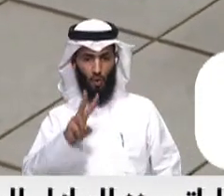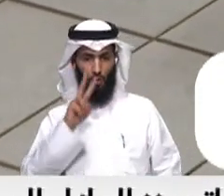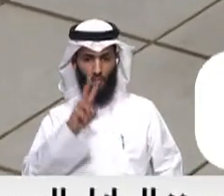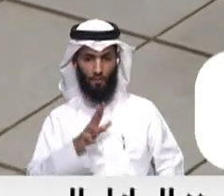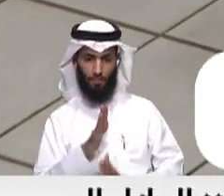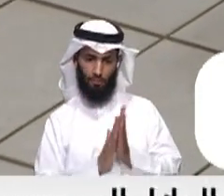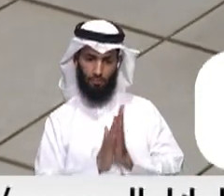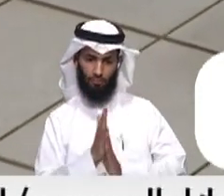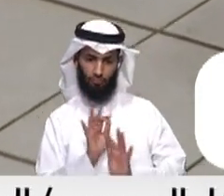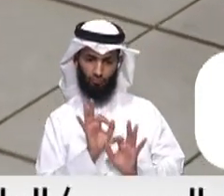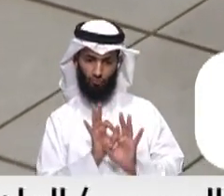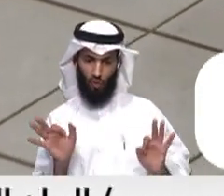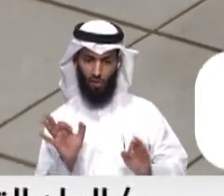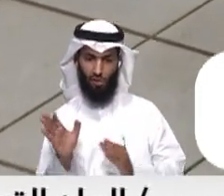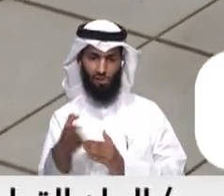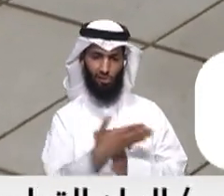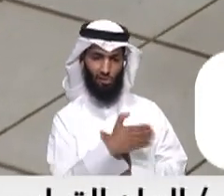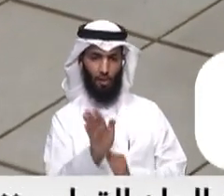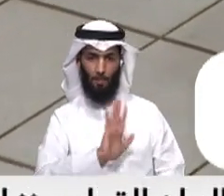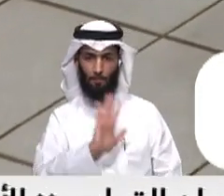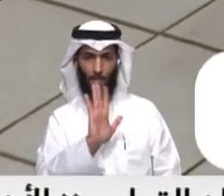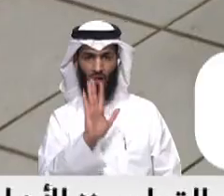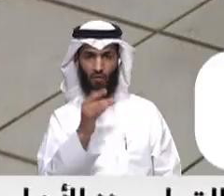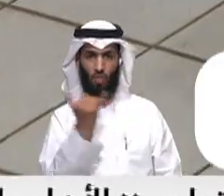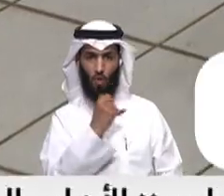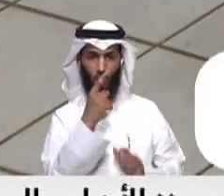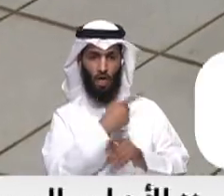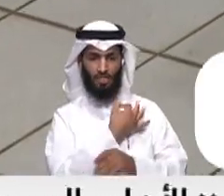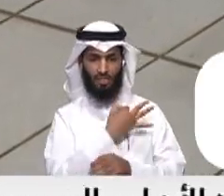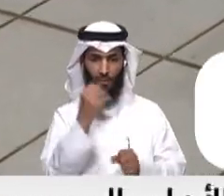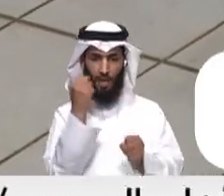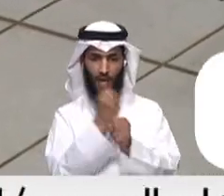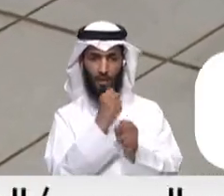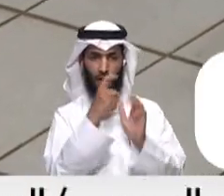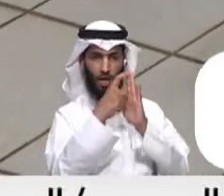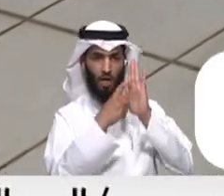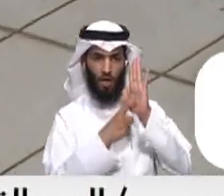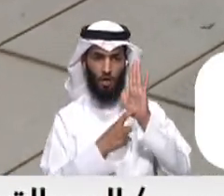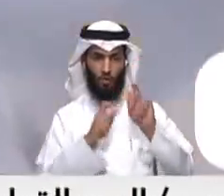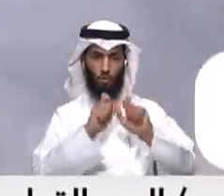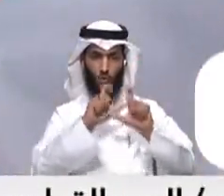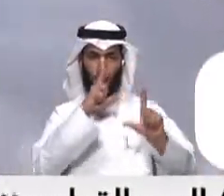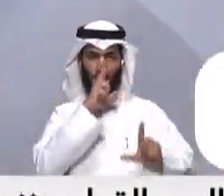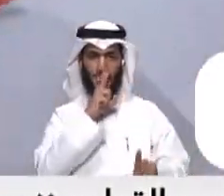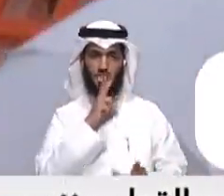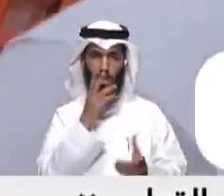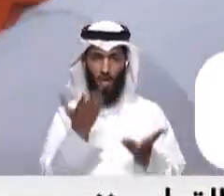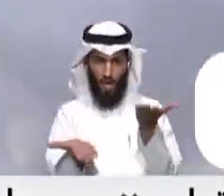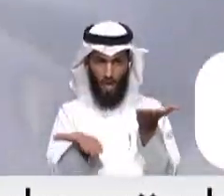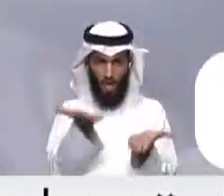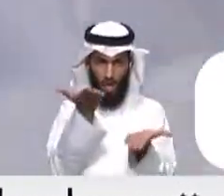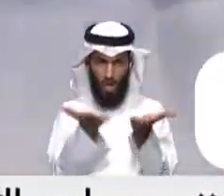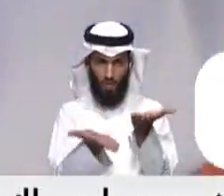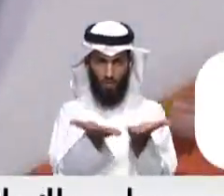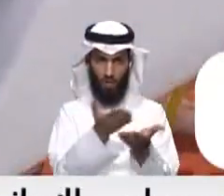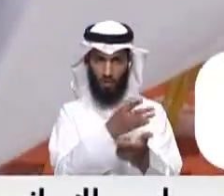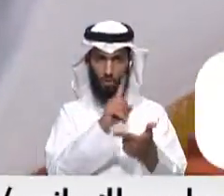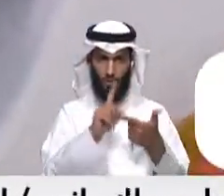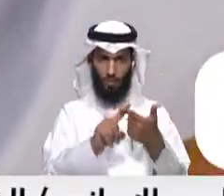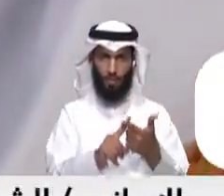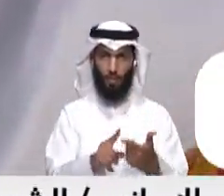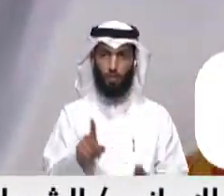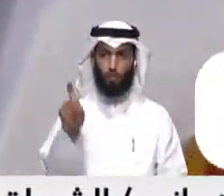ولا يمكن مخالفه الاجراءات المعتمده لضمان الشفافيه والعداله في عمليات البيع راجيه من